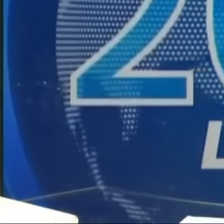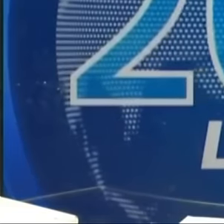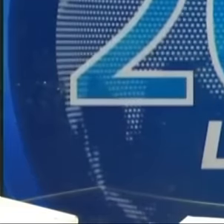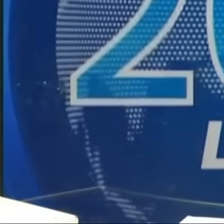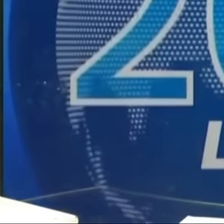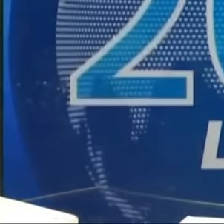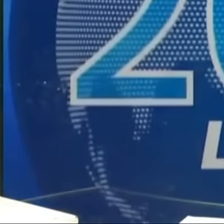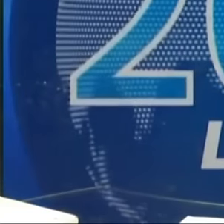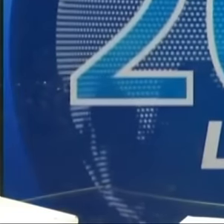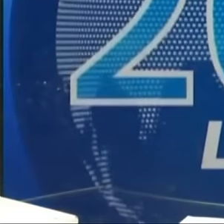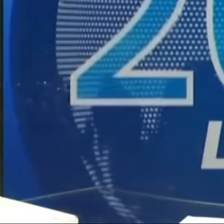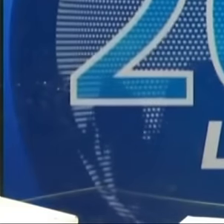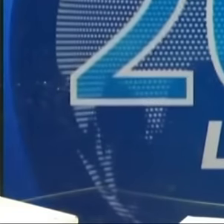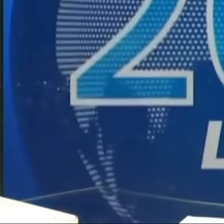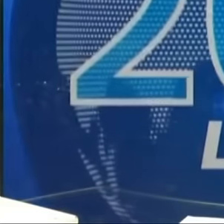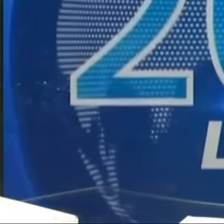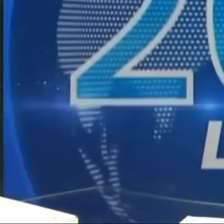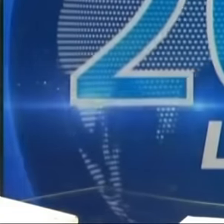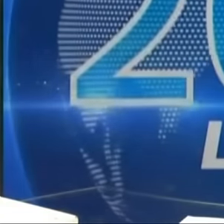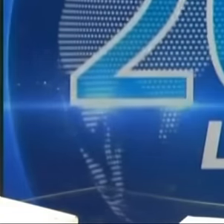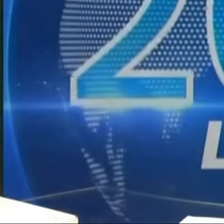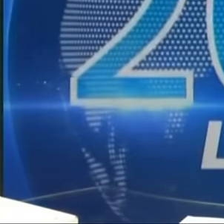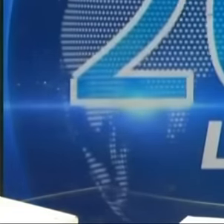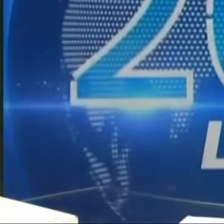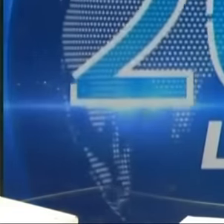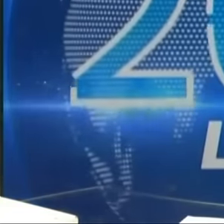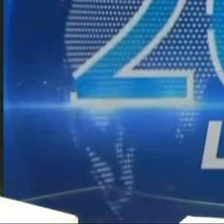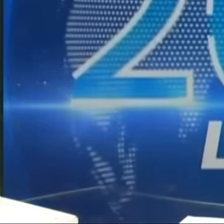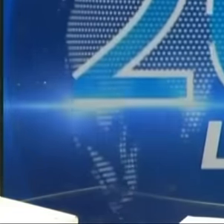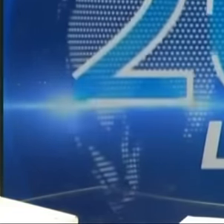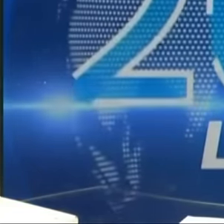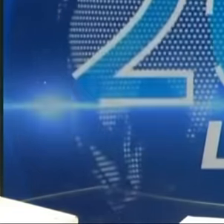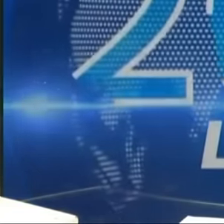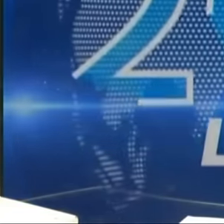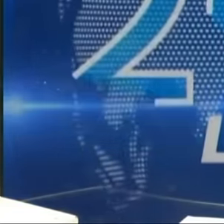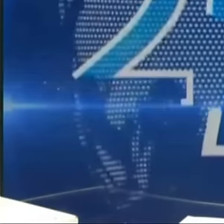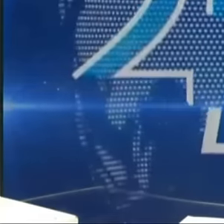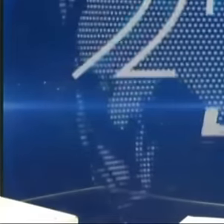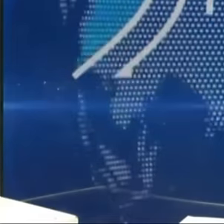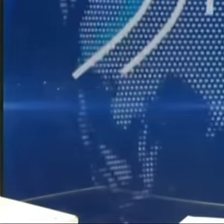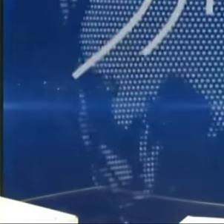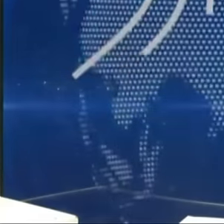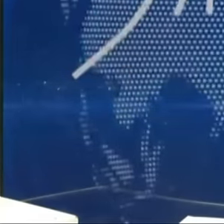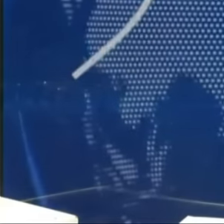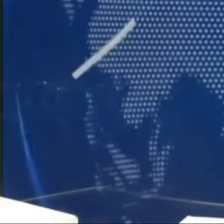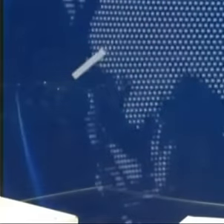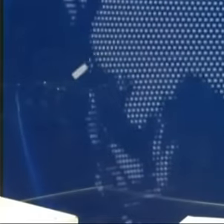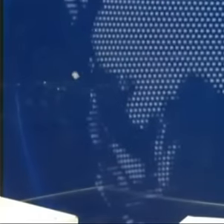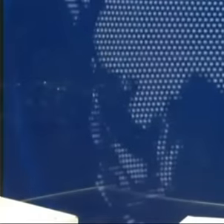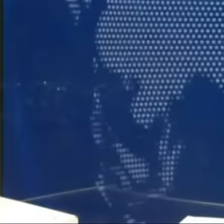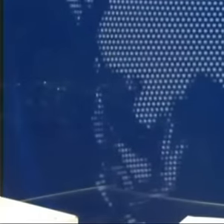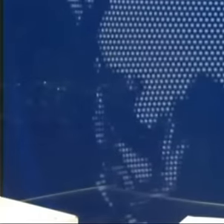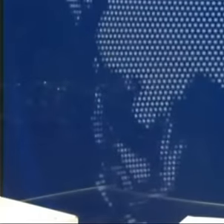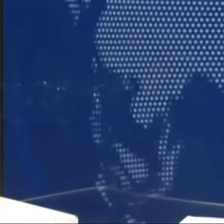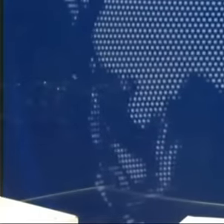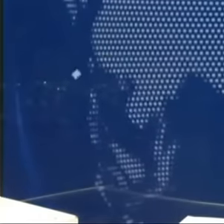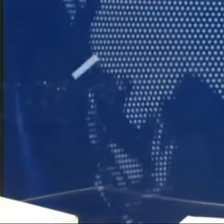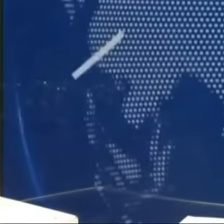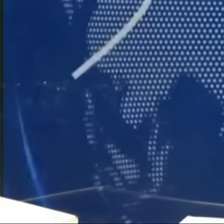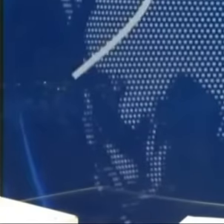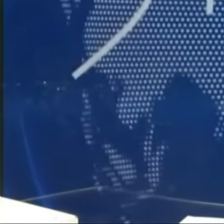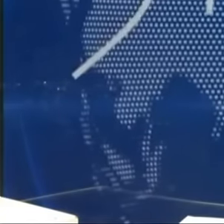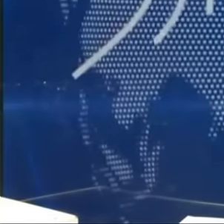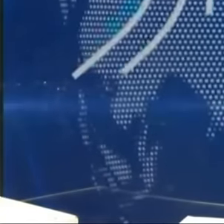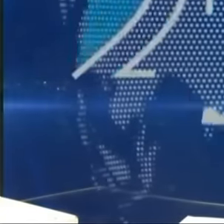images Goma a renoué avec l'électricité après une coupure de courte durée je l'ai dit il y a quelques